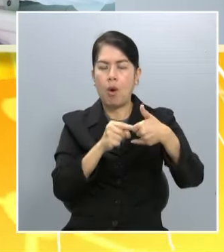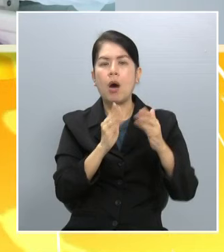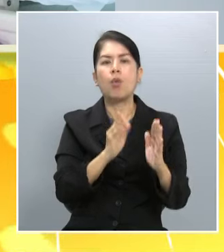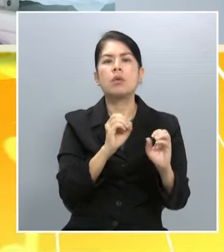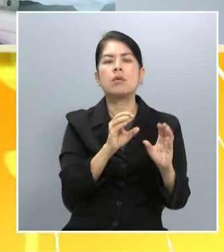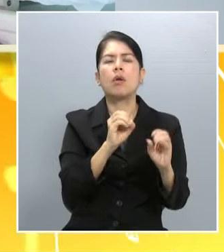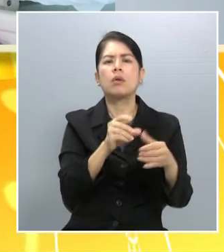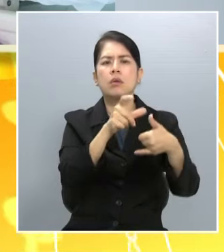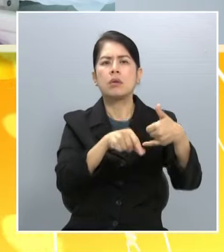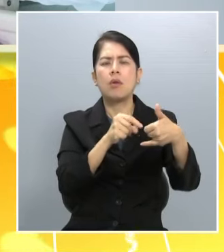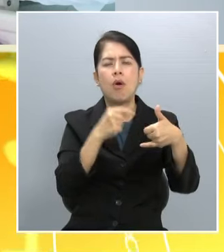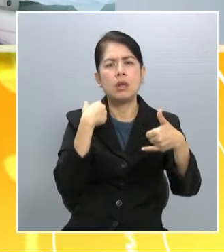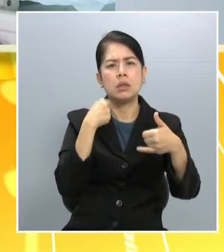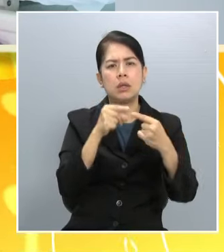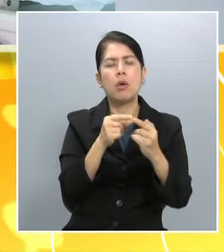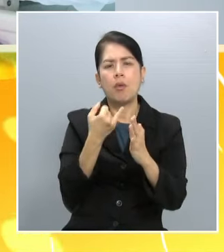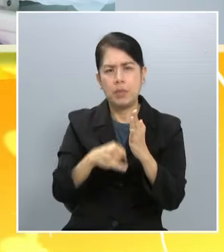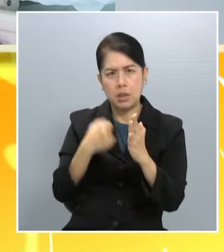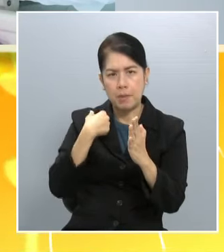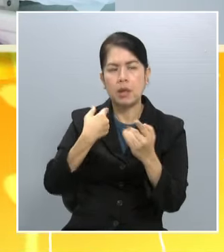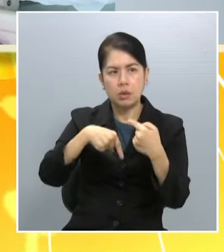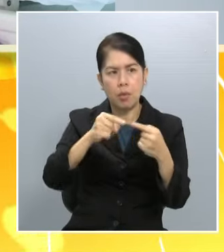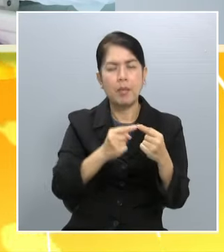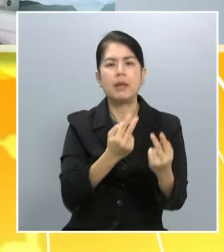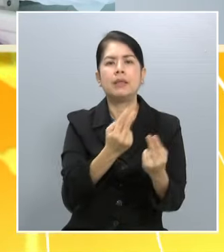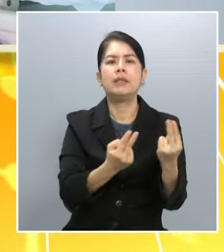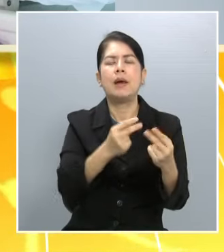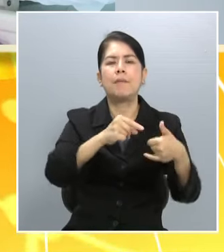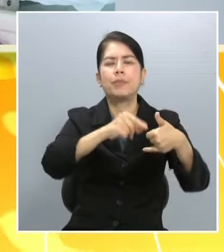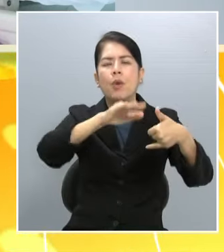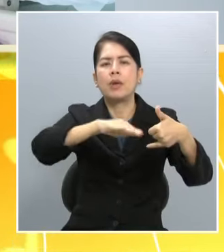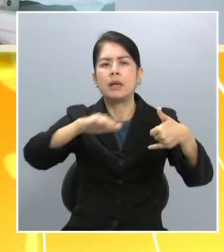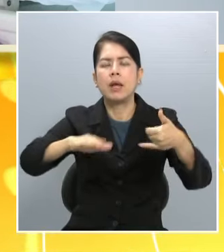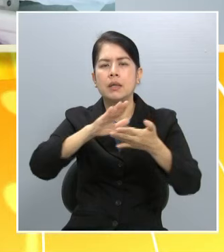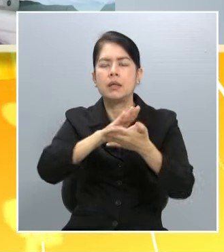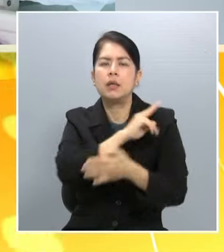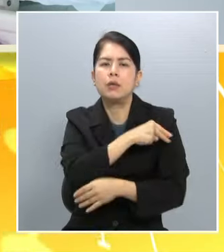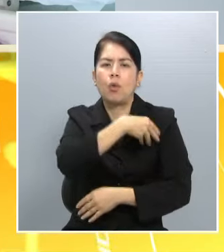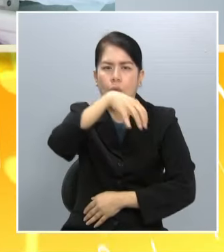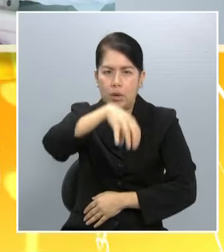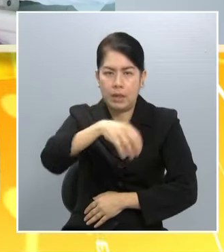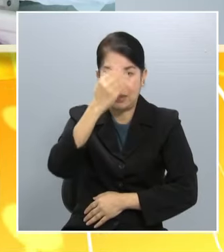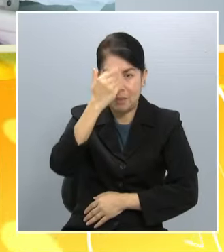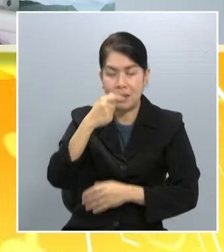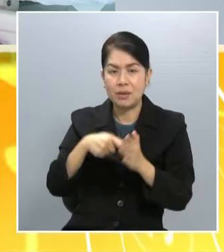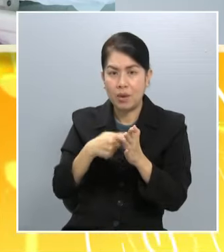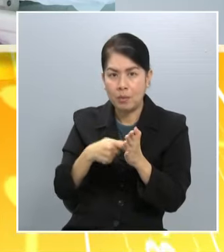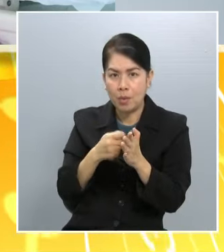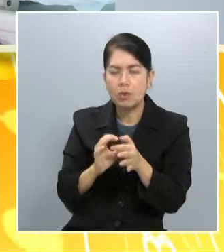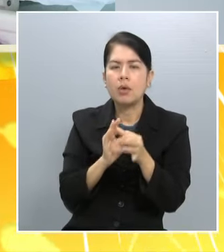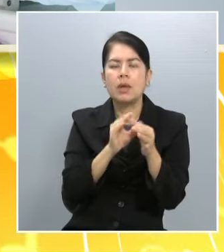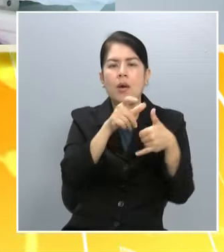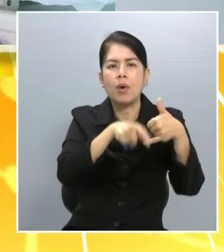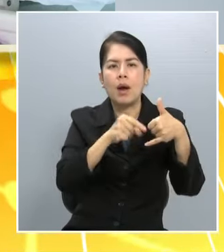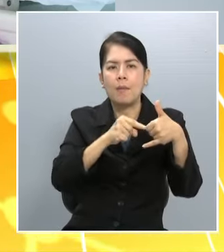ให้รีบไปเยี่ยมเด็กที่โรงพยาบาลทันทีและติดตามอาการเด็กด้วยเรื่องเนี่ยมันเกิดมาจากเด็กไม่ได้ส่งการบ้านครูก็เลยสั่ง